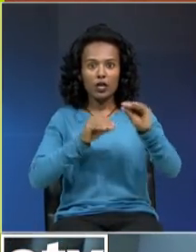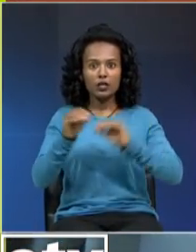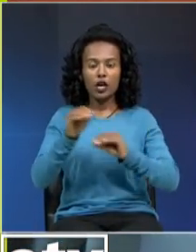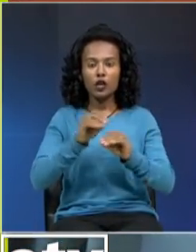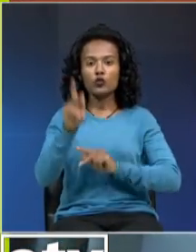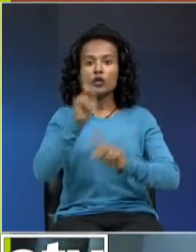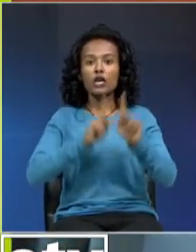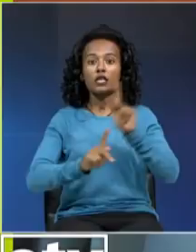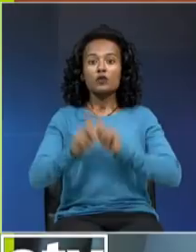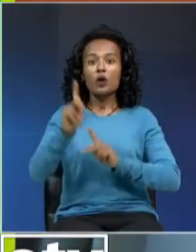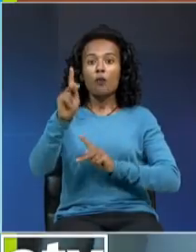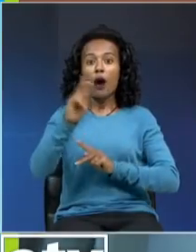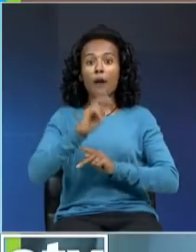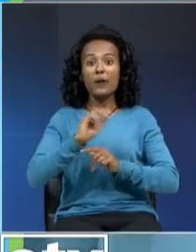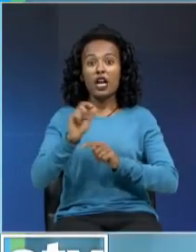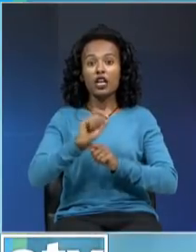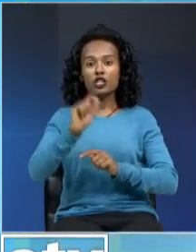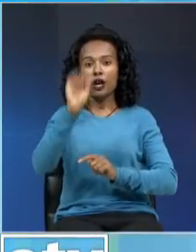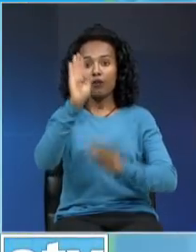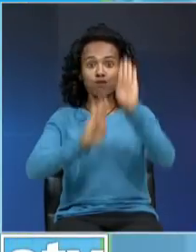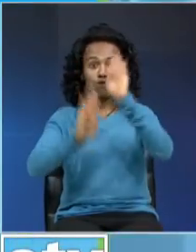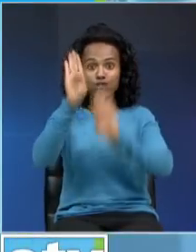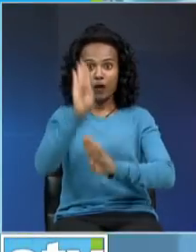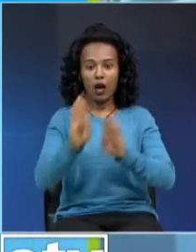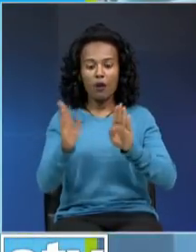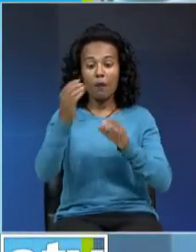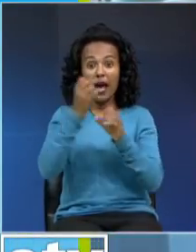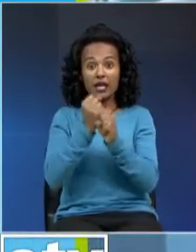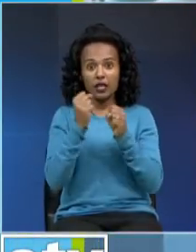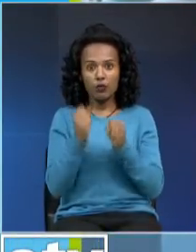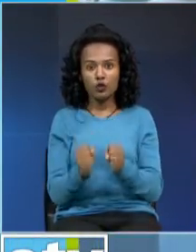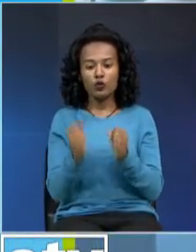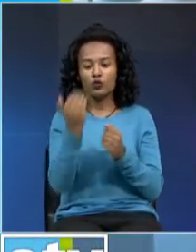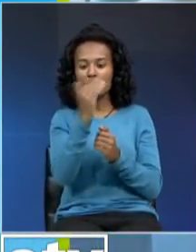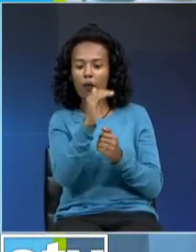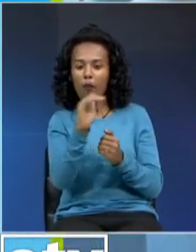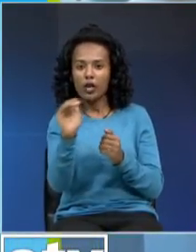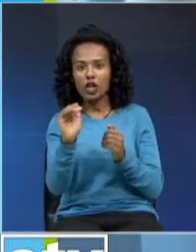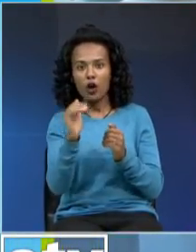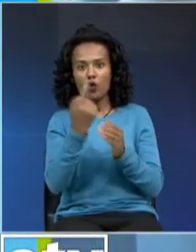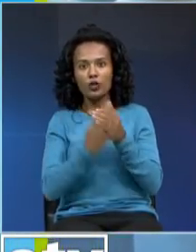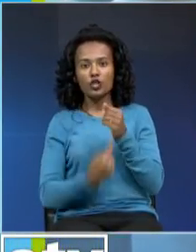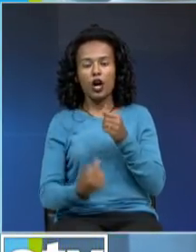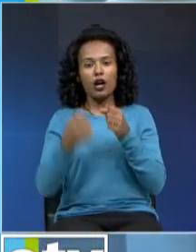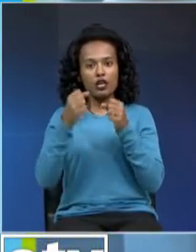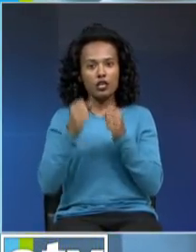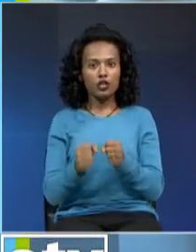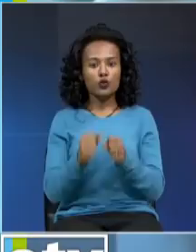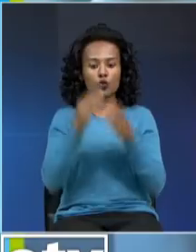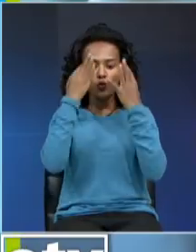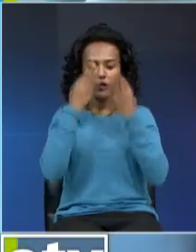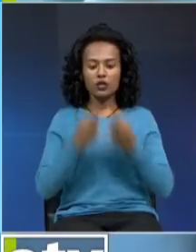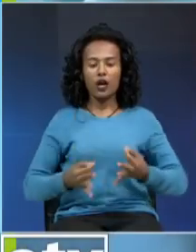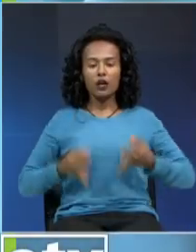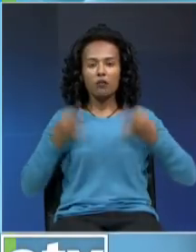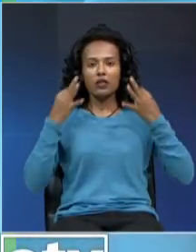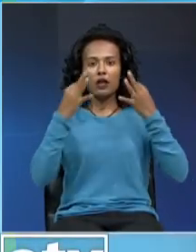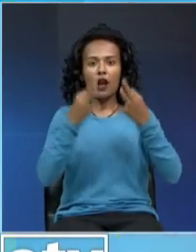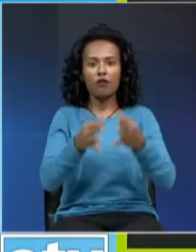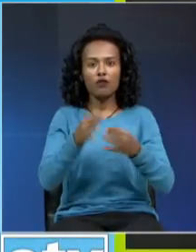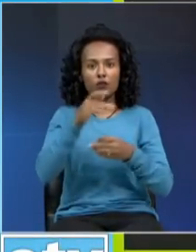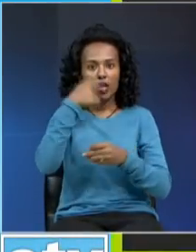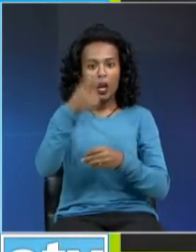የህዝብ ማመላለሻ ተሽከርካሪዎች መጫን ከሚችሉት የጭነት ልክ ግማሽ ያህሉን ብቻ እንዲጭኑ ውሳኔ መተላለፉንም